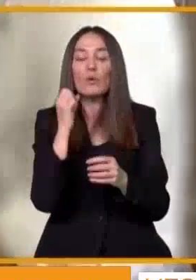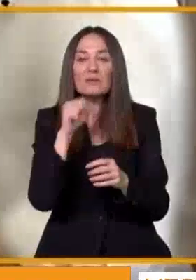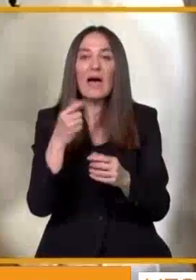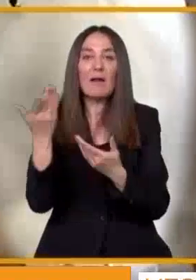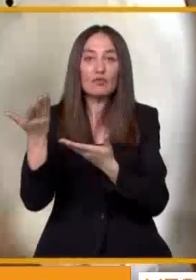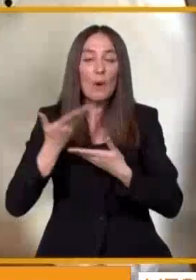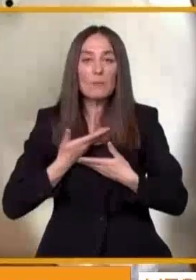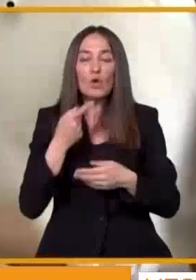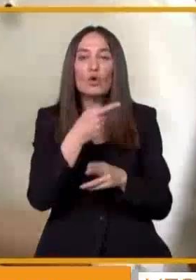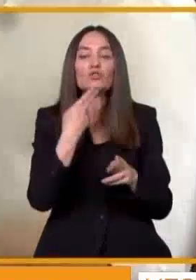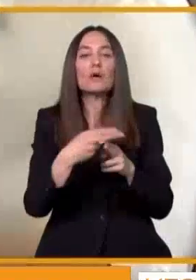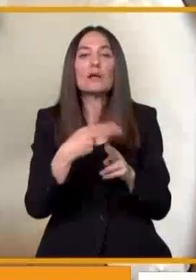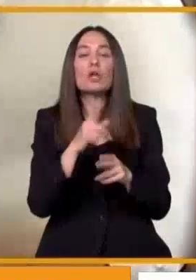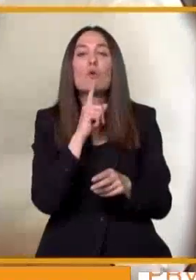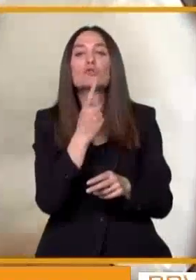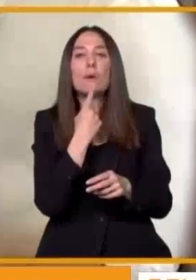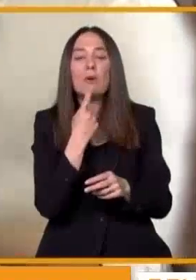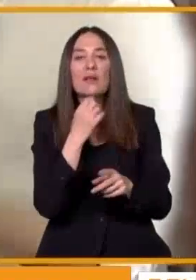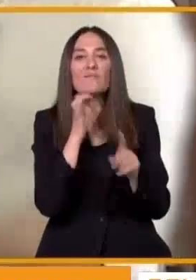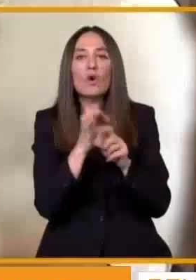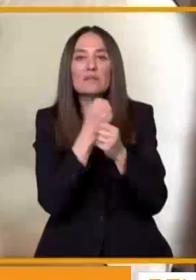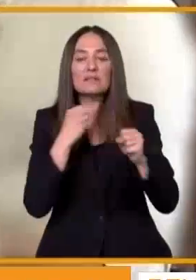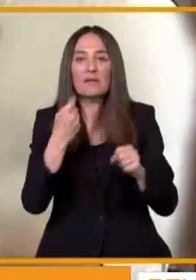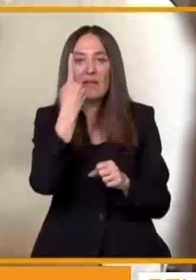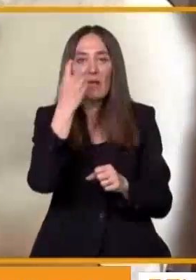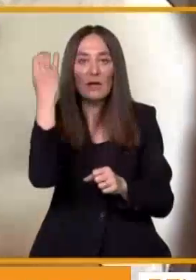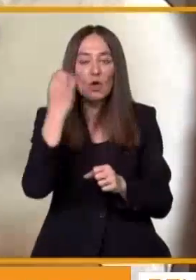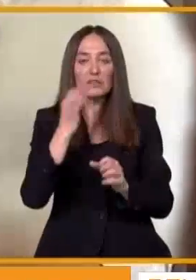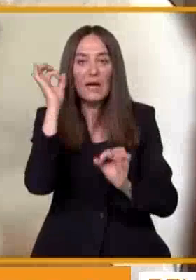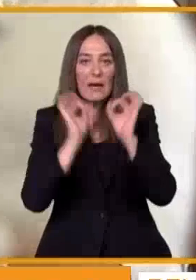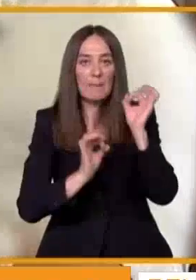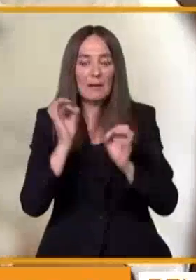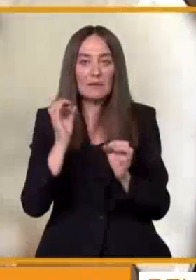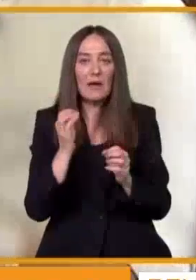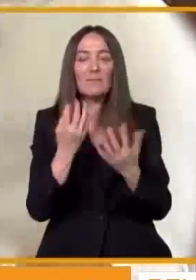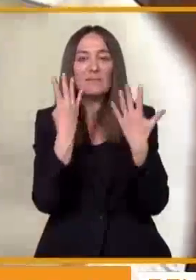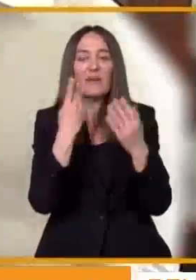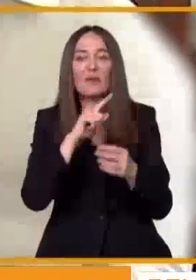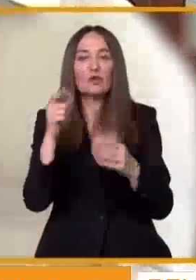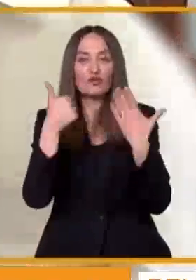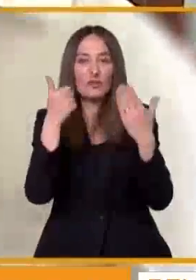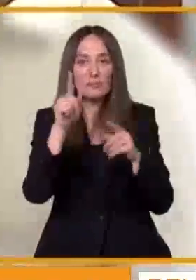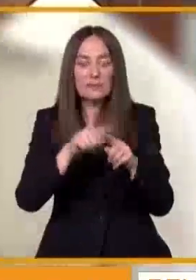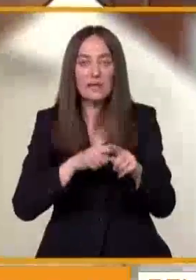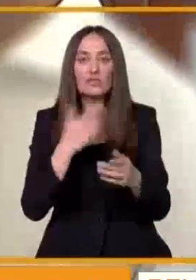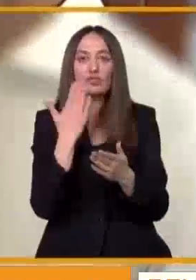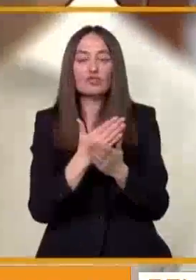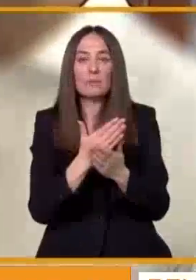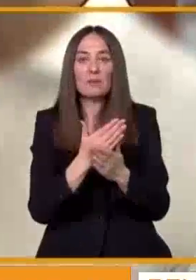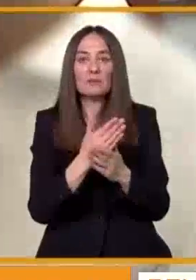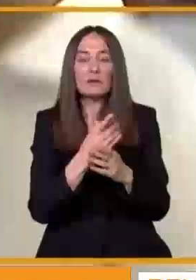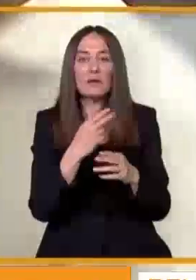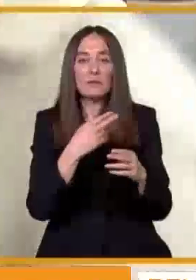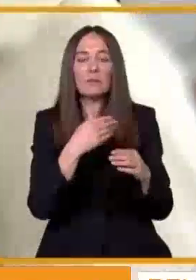dobiju. To su krediti koji su veoma povoljni. Fond za razvoj 1% će biti kamatna stopa, 9 do 6 meseci će biti